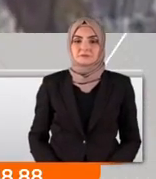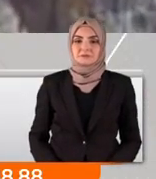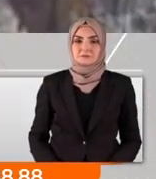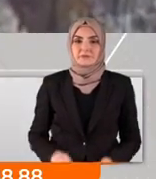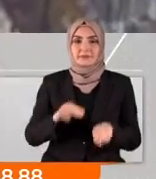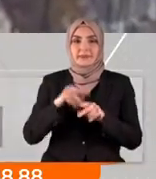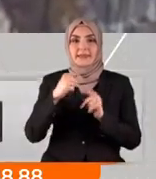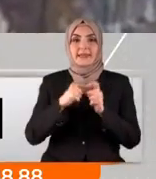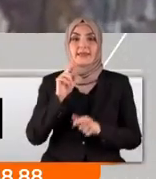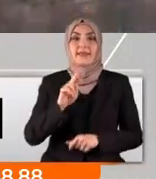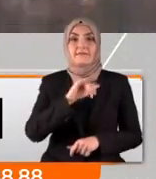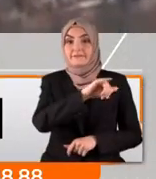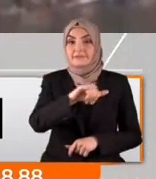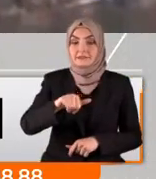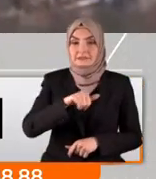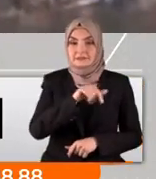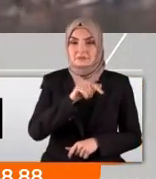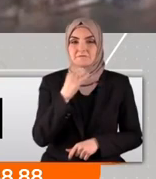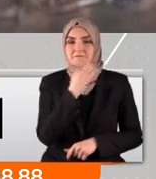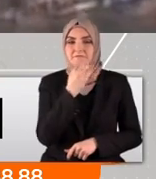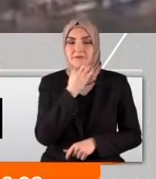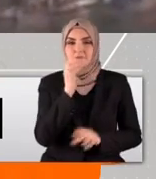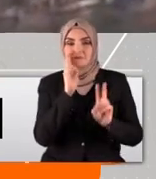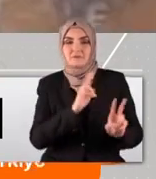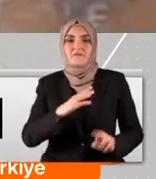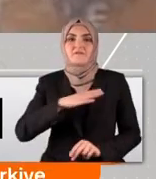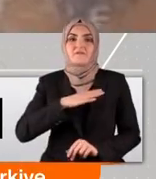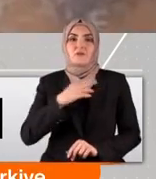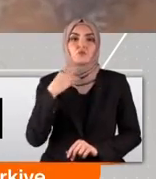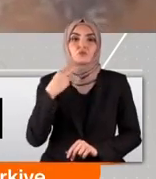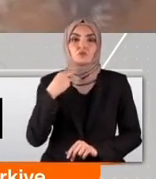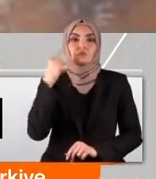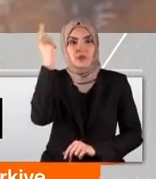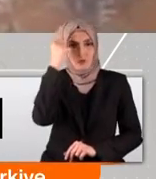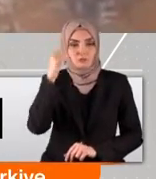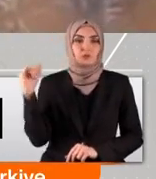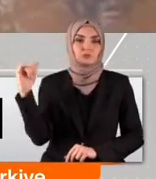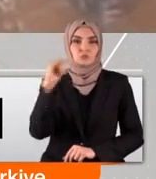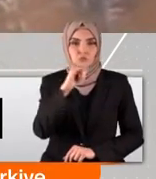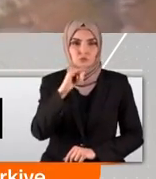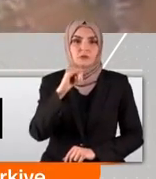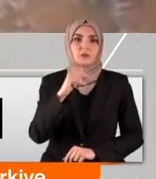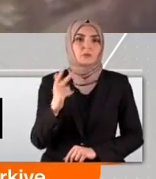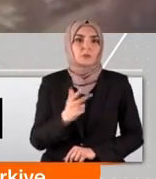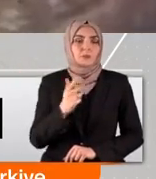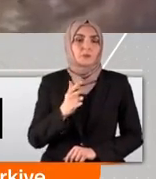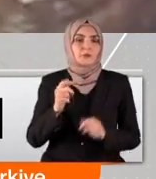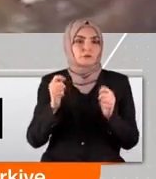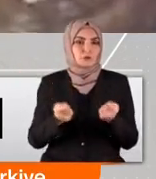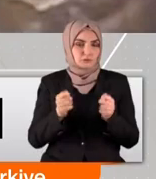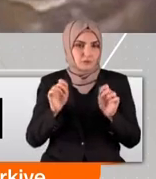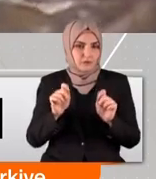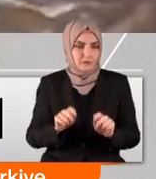Kiev çevresinde de benzer durum var. Rus helikopter ve uçakları sorti üstüne sorti yapıyor. Hava harekatları çok etkili.